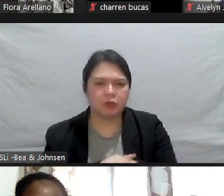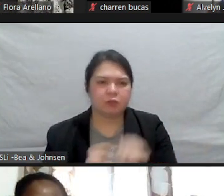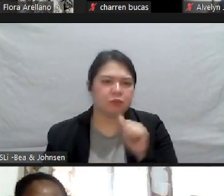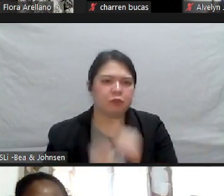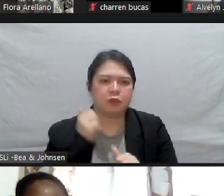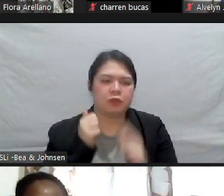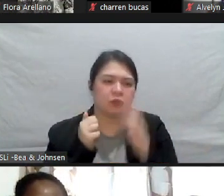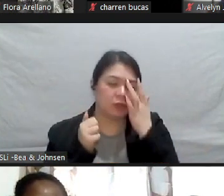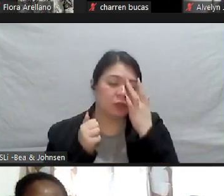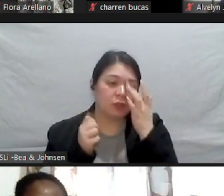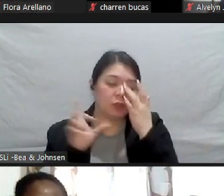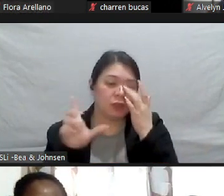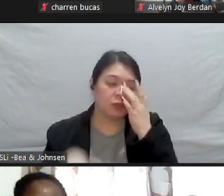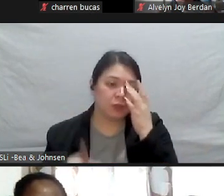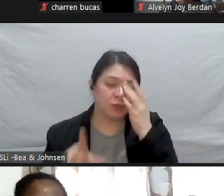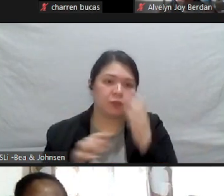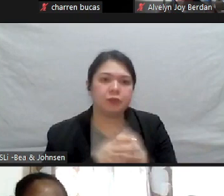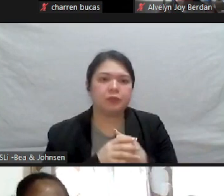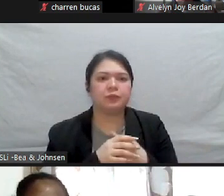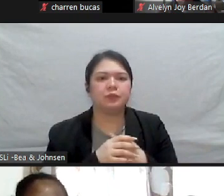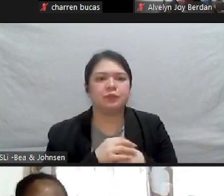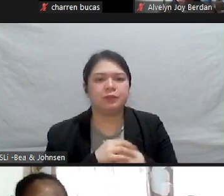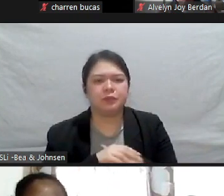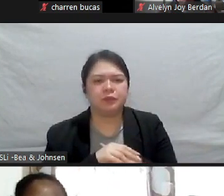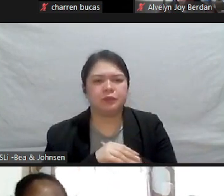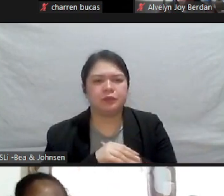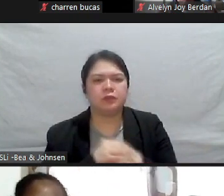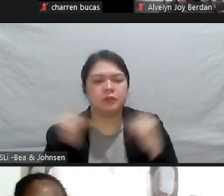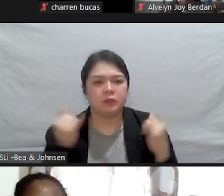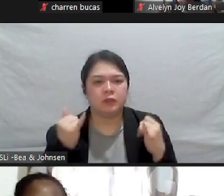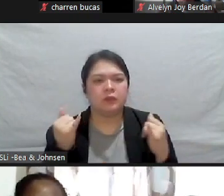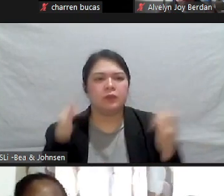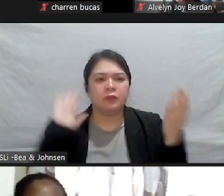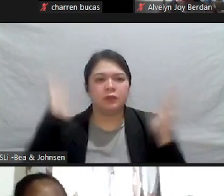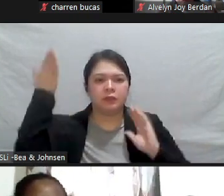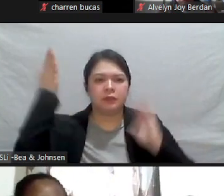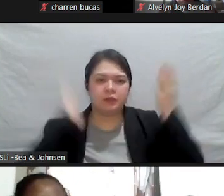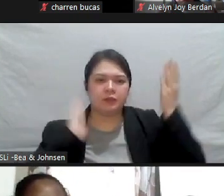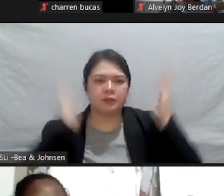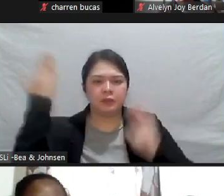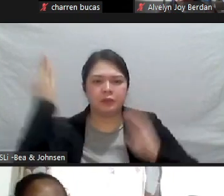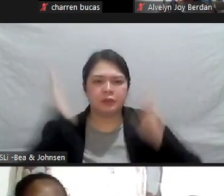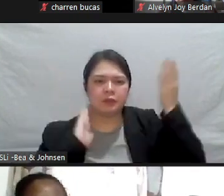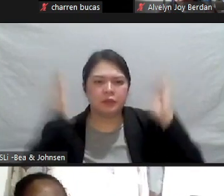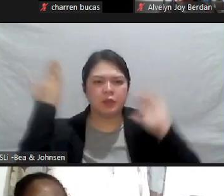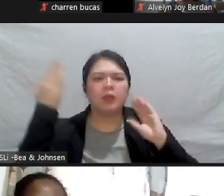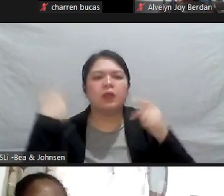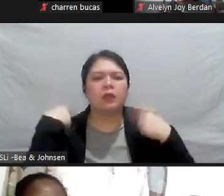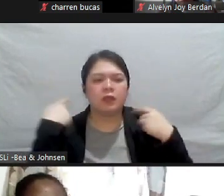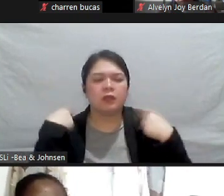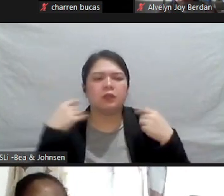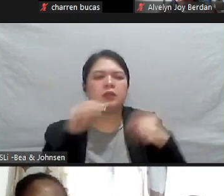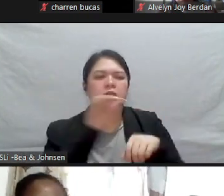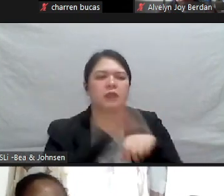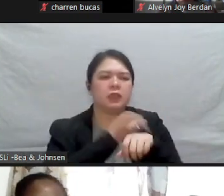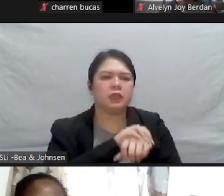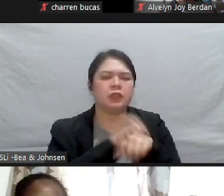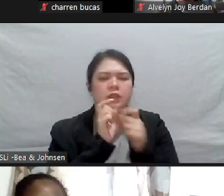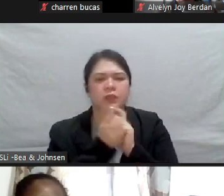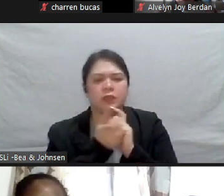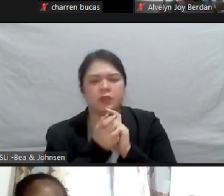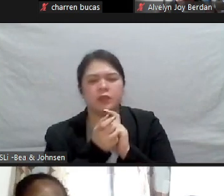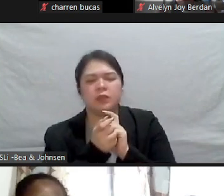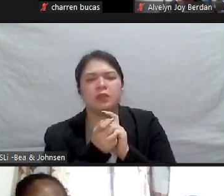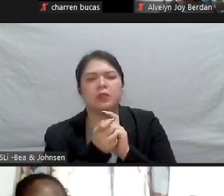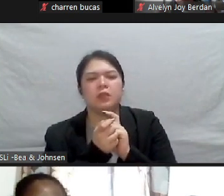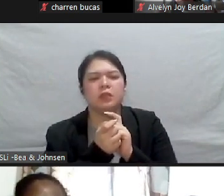or low. Kaya ngayong Malaysia, noong nag-shift sila sa English only sa Teams and PISA, no?